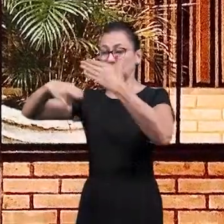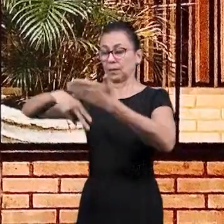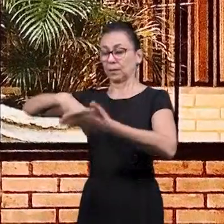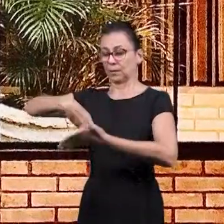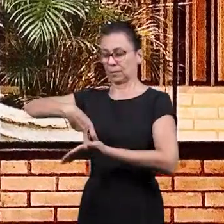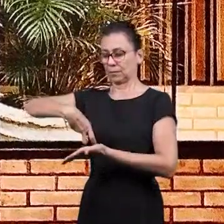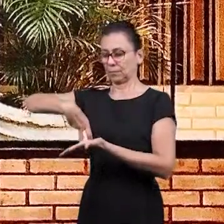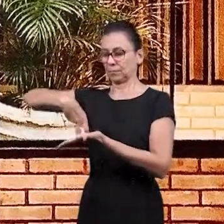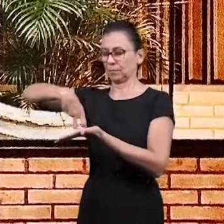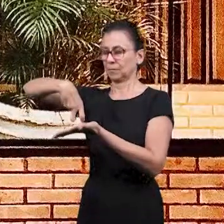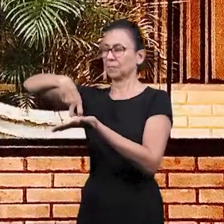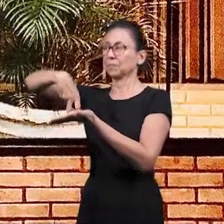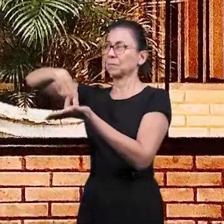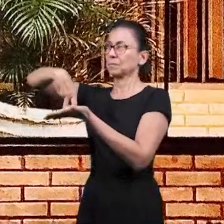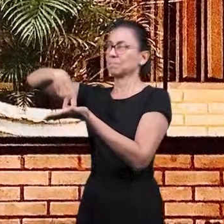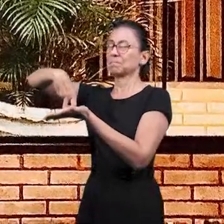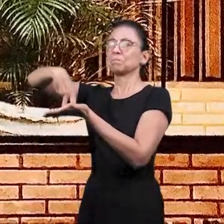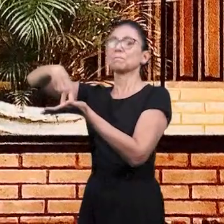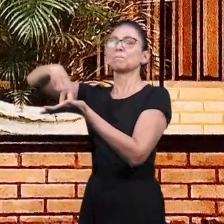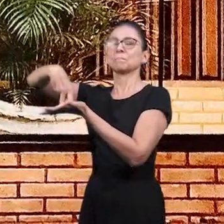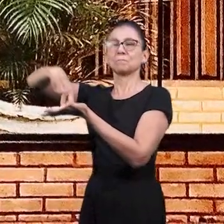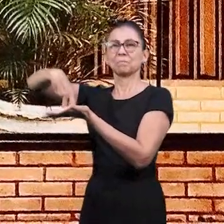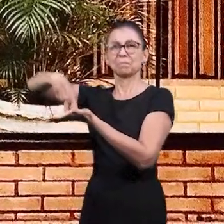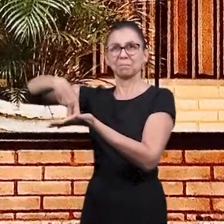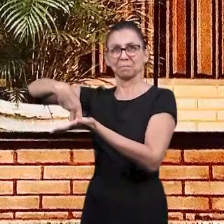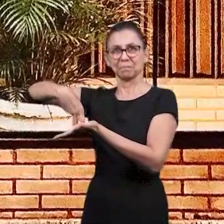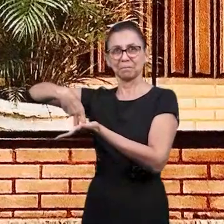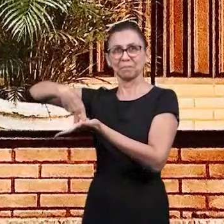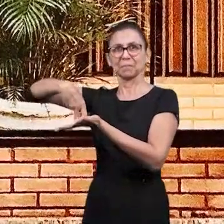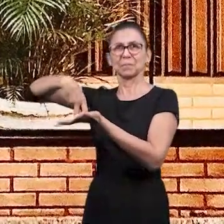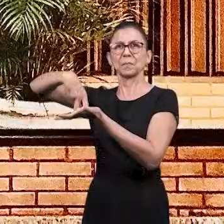и поклонись предо мною посему,